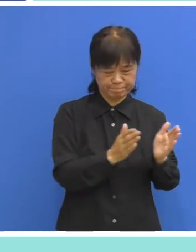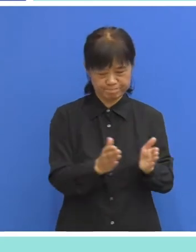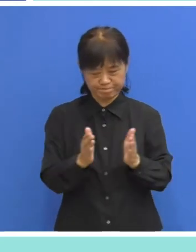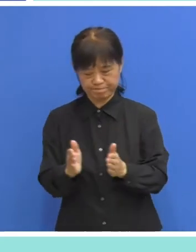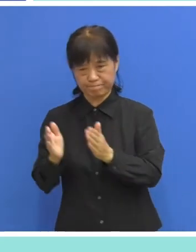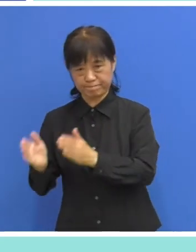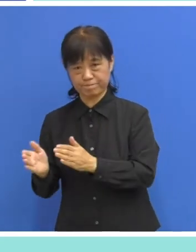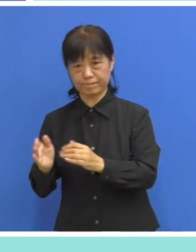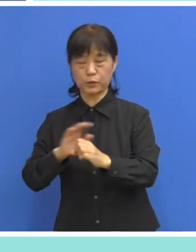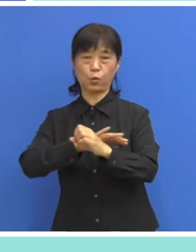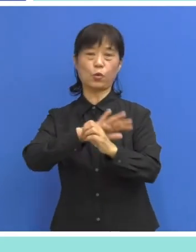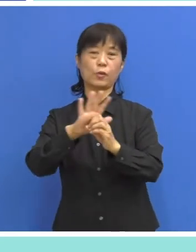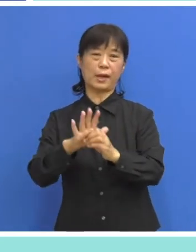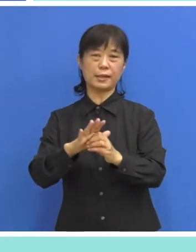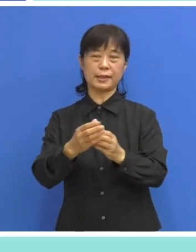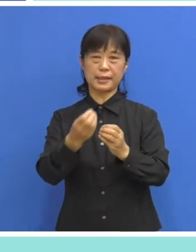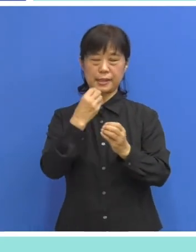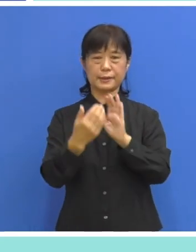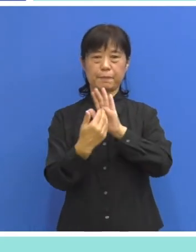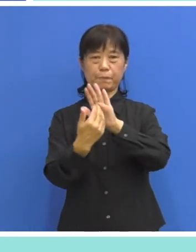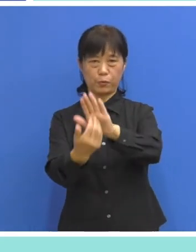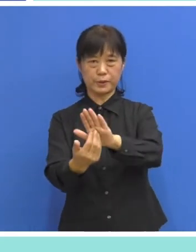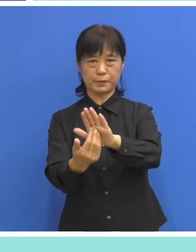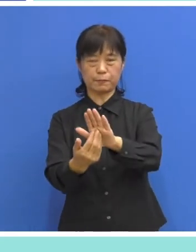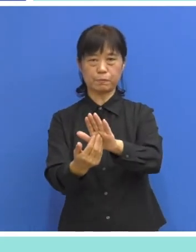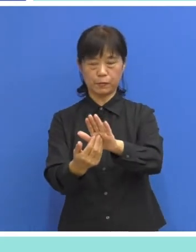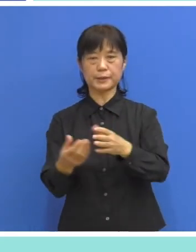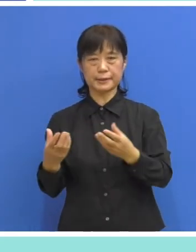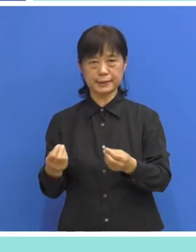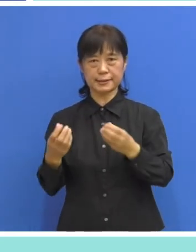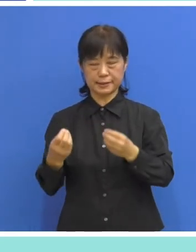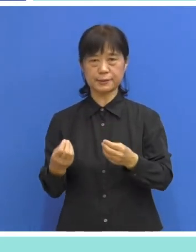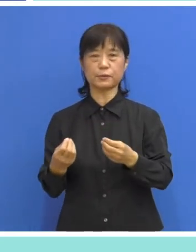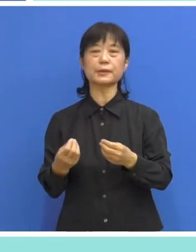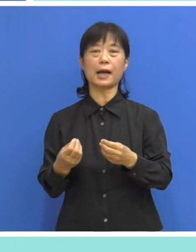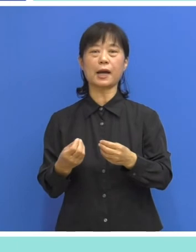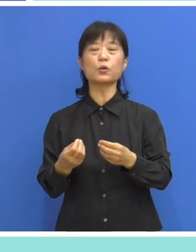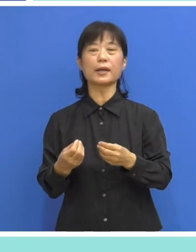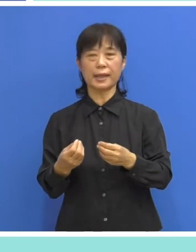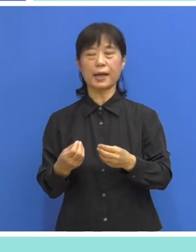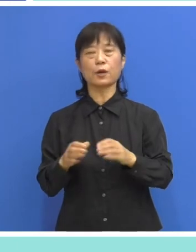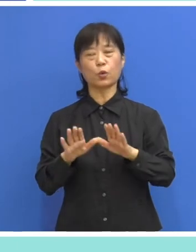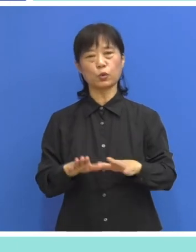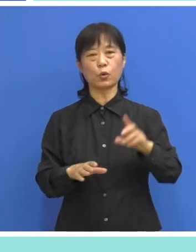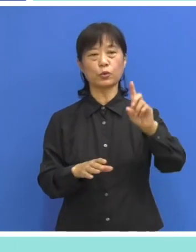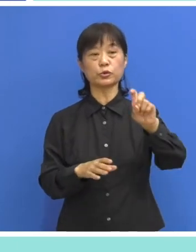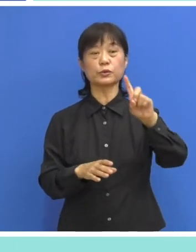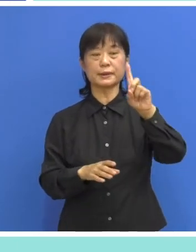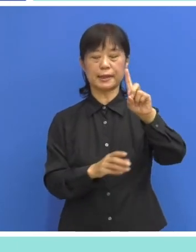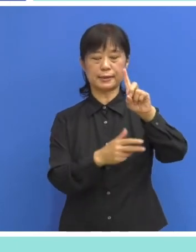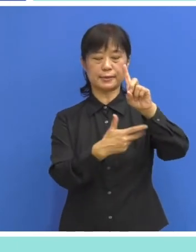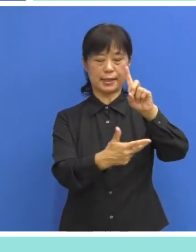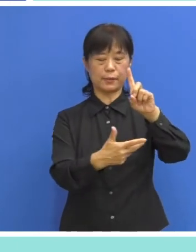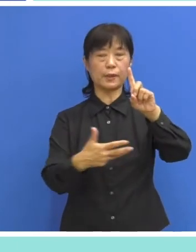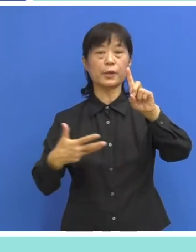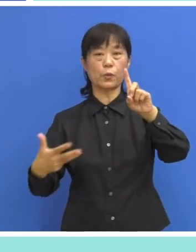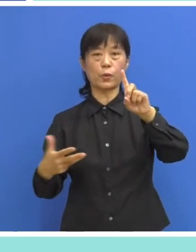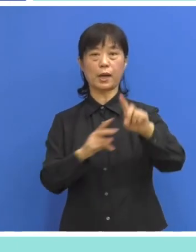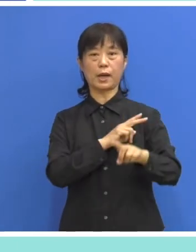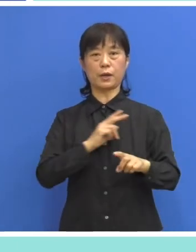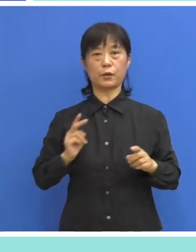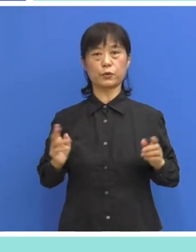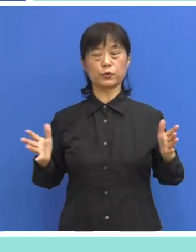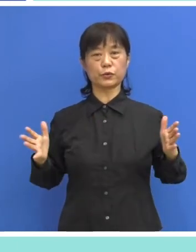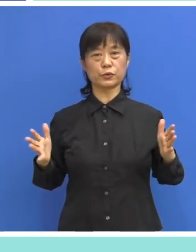て新型コロナウイルス感染症の対策をしっかり講じた上でこの11月7日8日2日間です